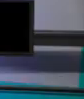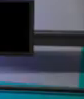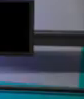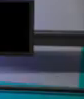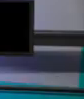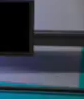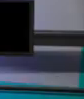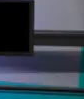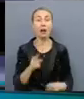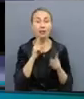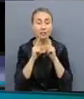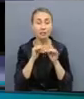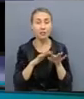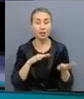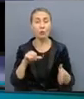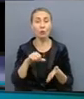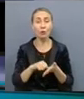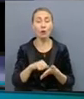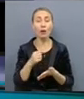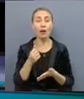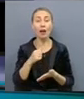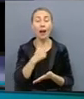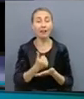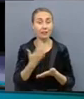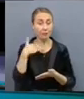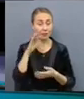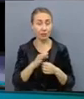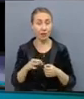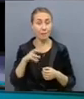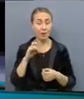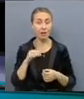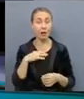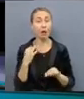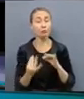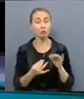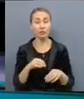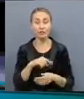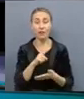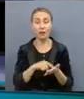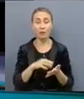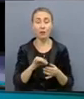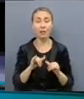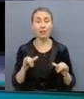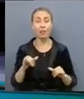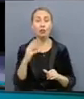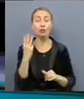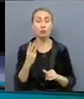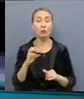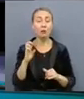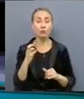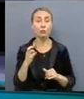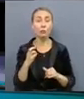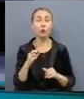На очередном заседании при участии Акима области Эрмека Маржикпаева были обсуждены вопросы развития Ощущенско-Боровской курортной